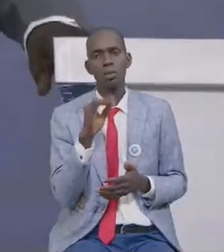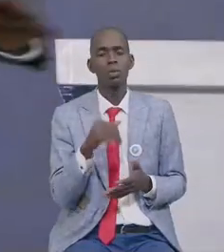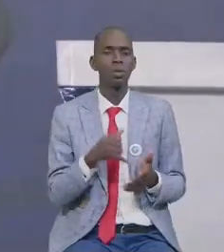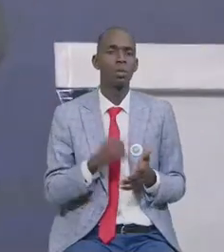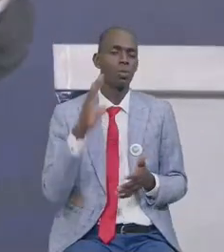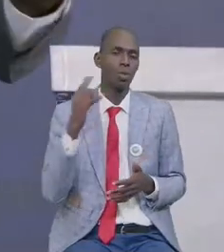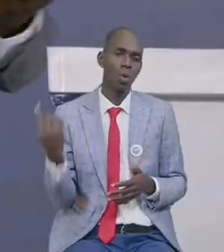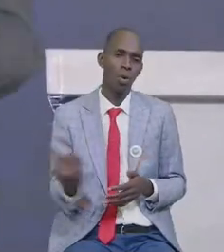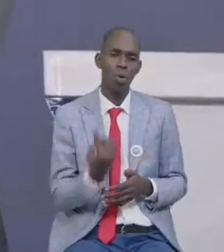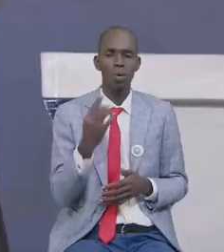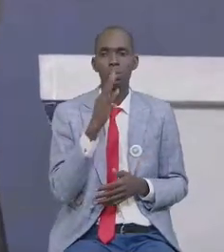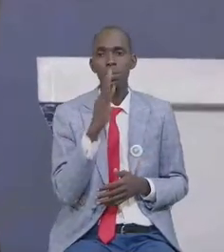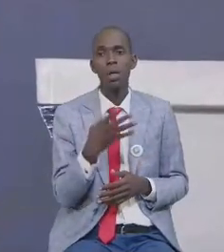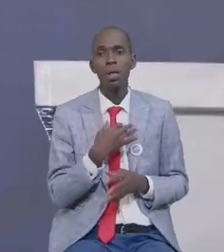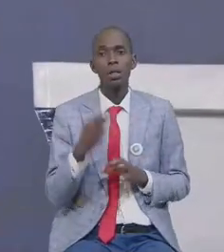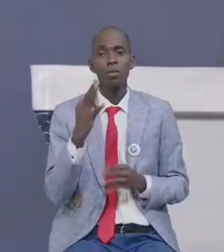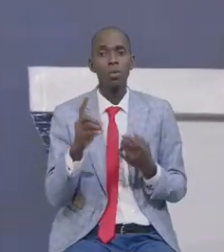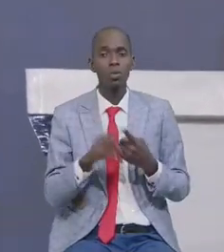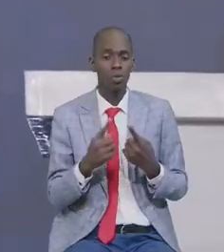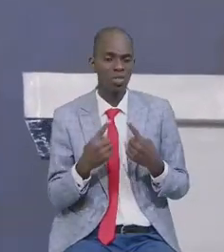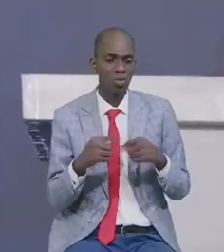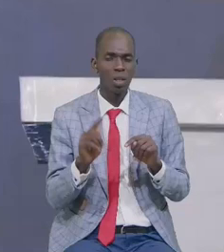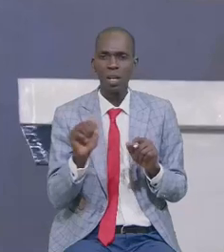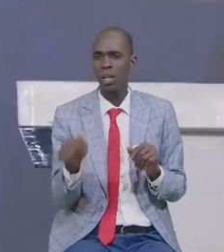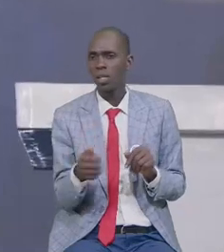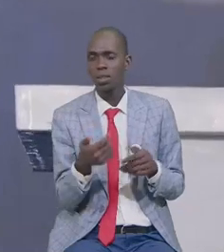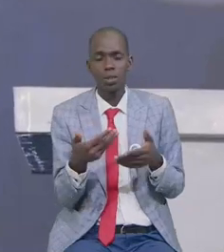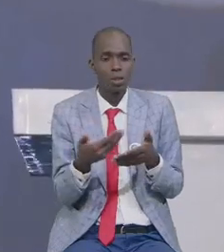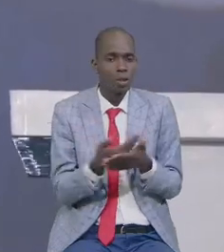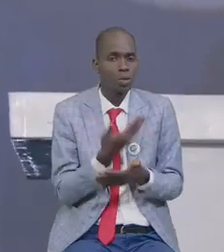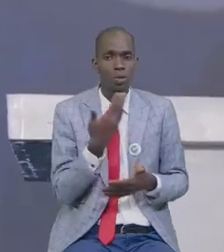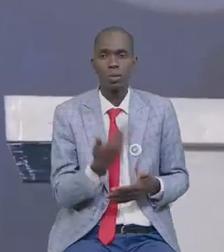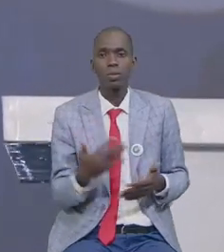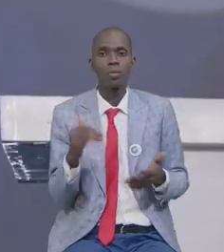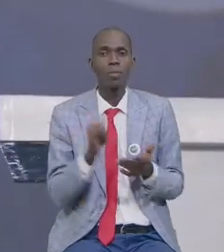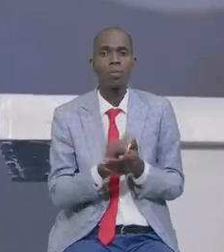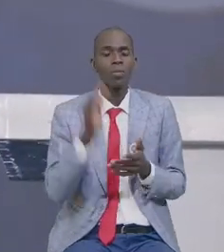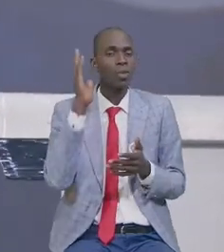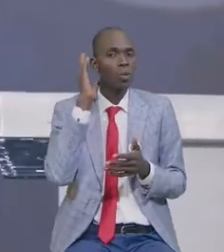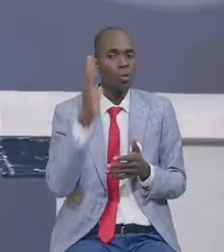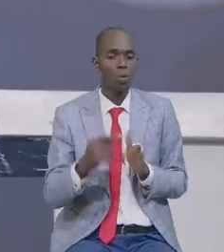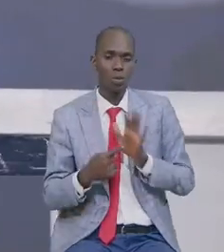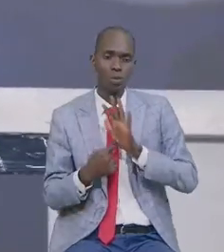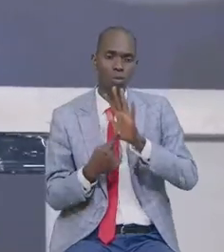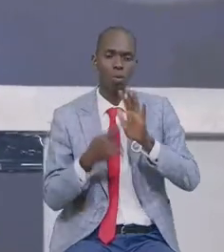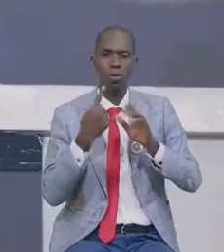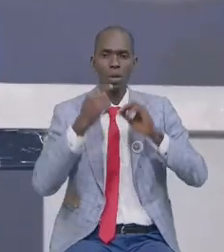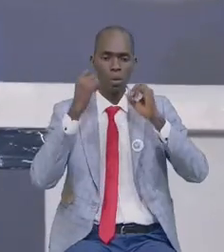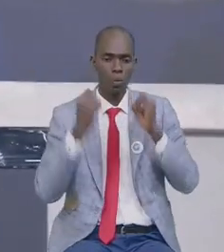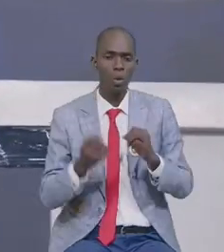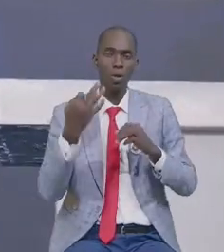toujours. Et si vous voulez essayer une nouvelle chose qui va manifester de